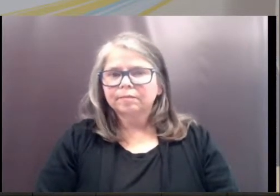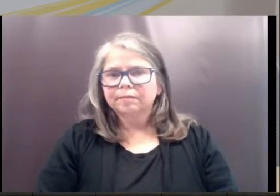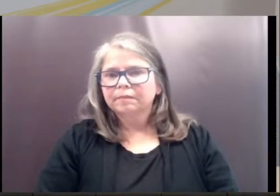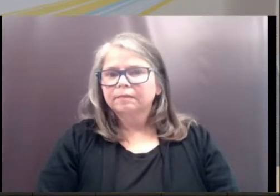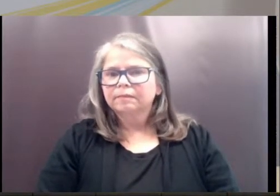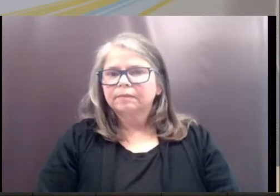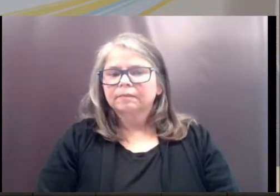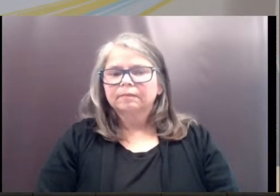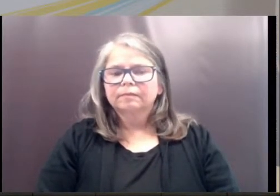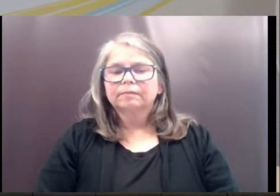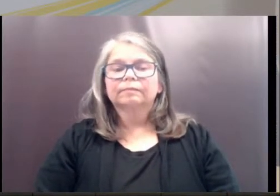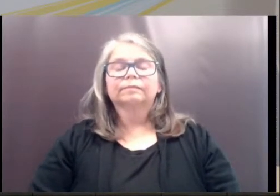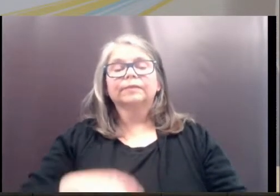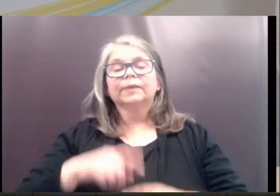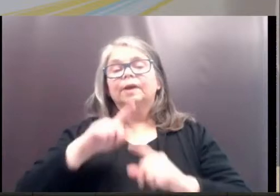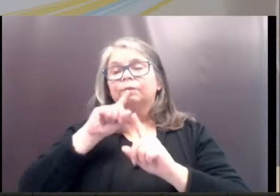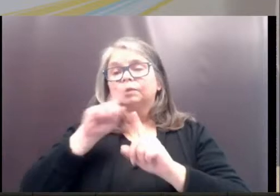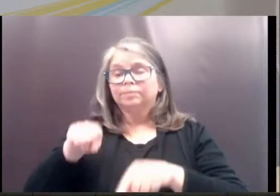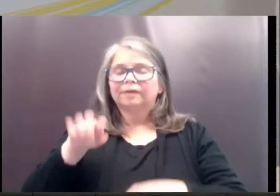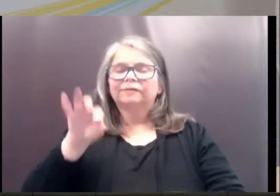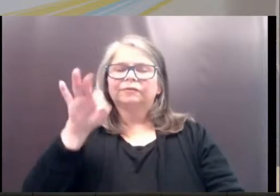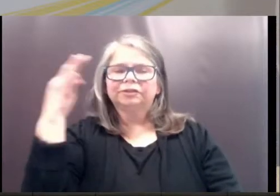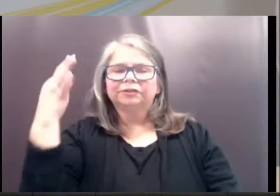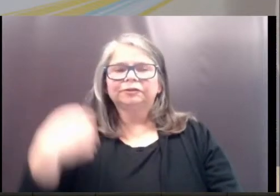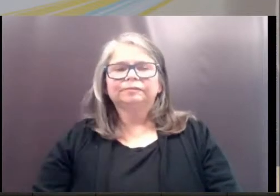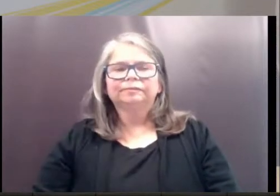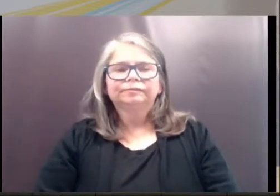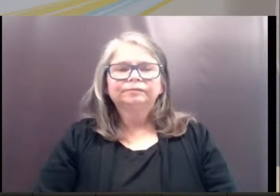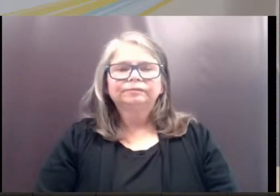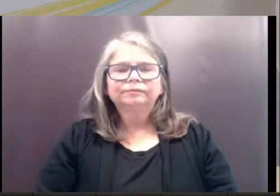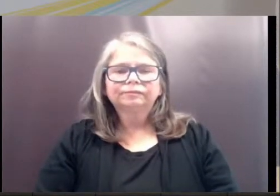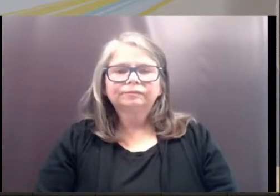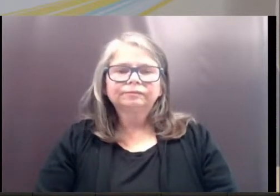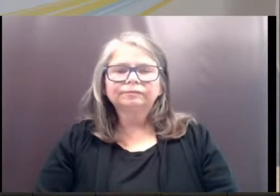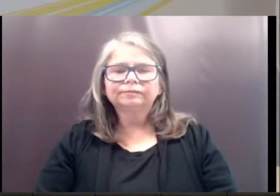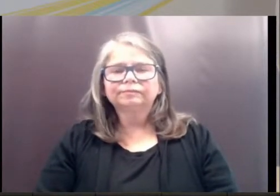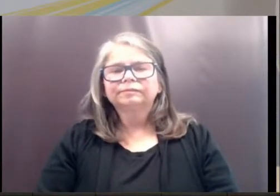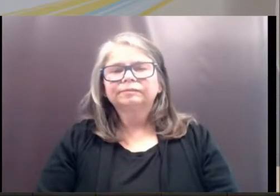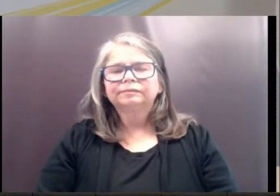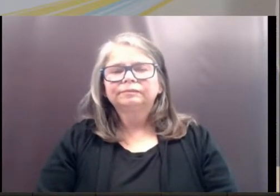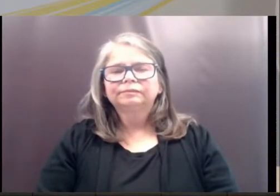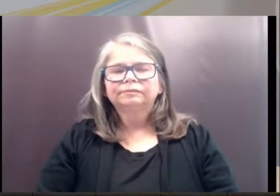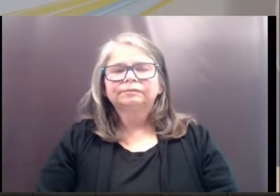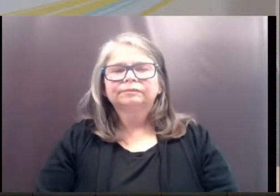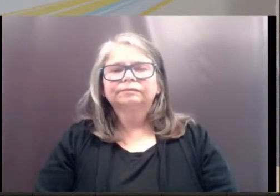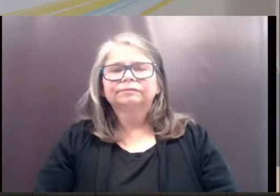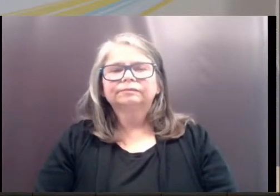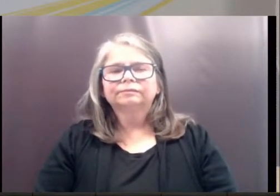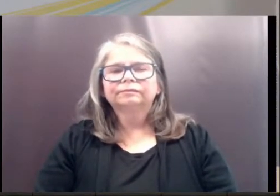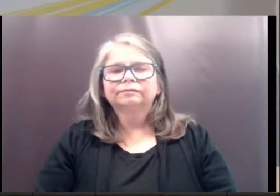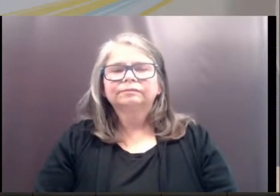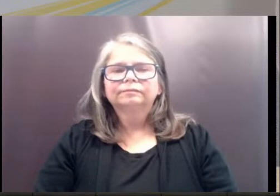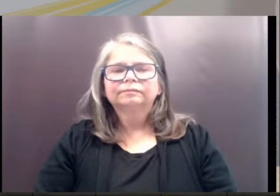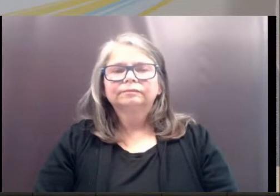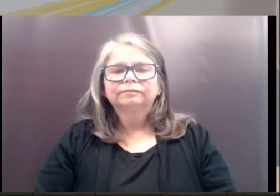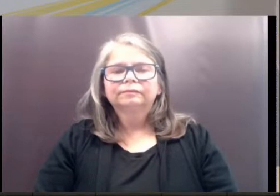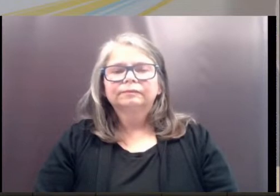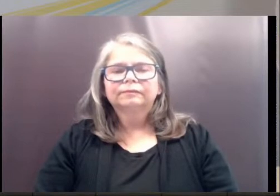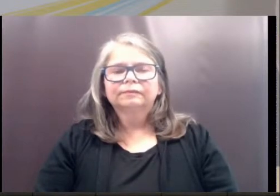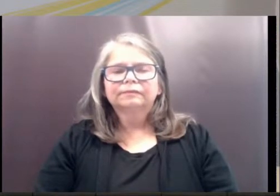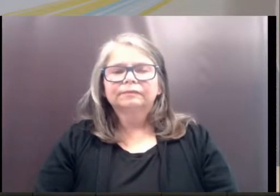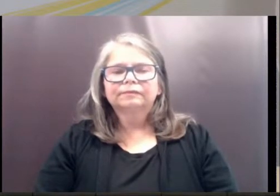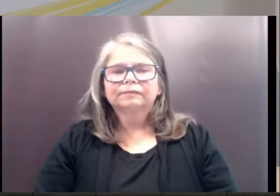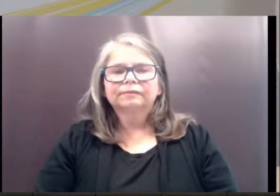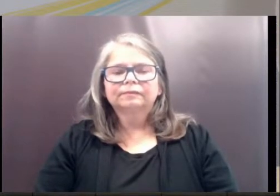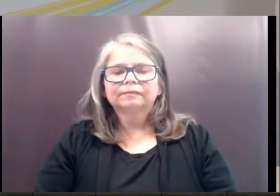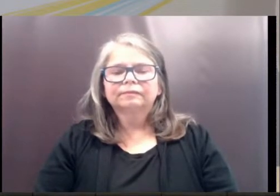Question excellente. On est en train encore de discuter, pas seulement ici à l'île Prince-Édouard, mais partout au pays. On sait